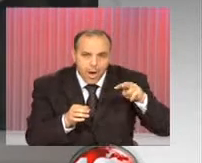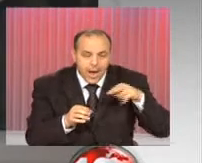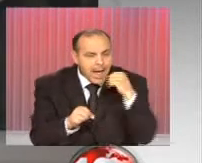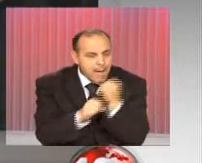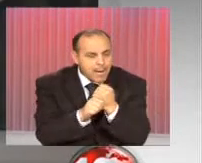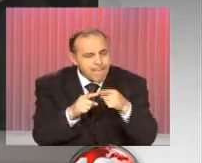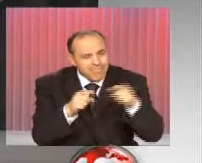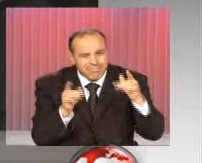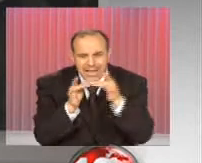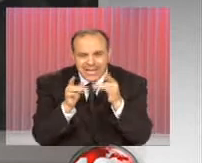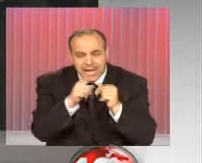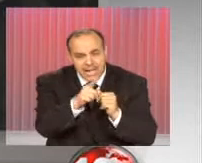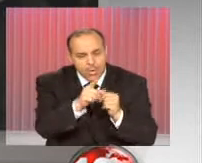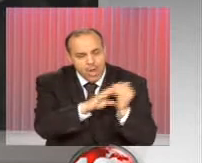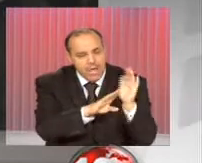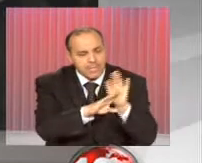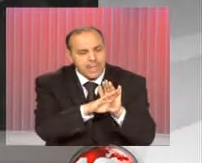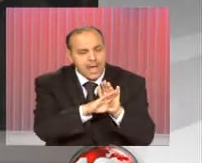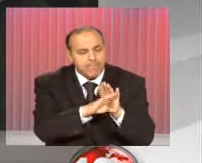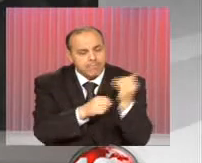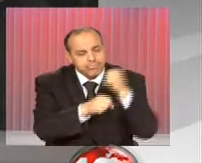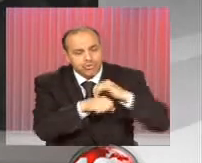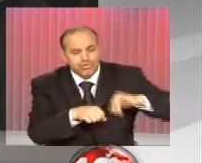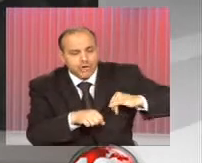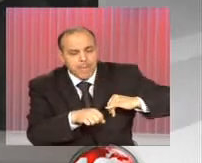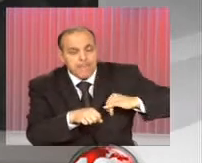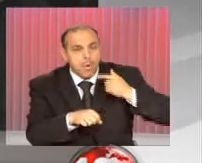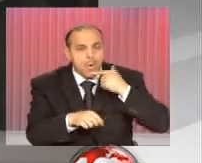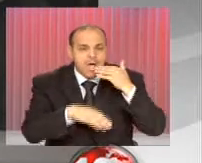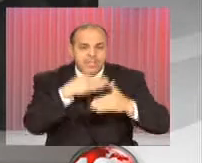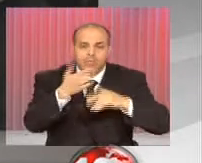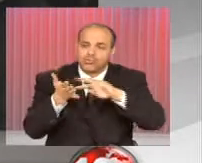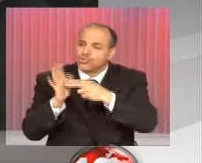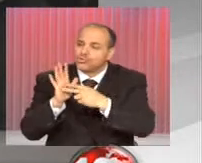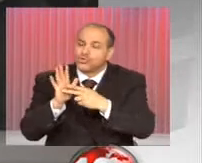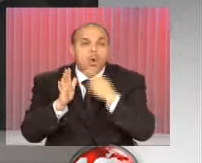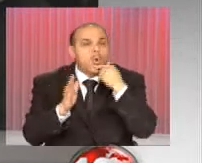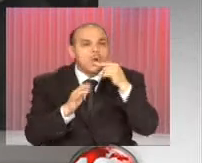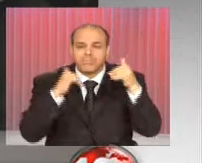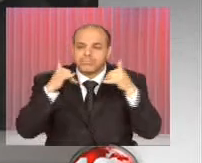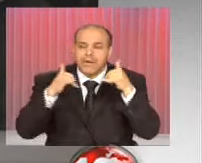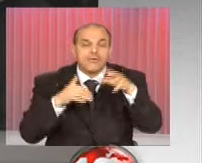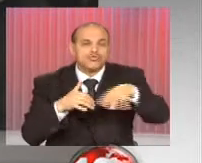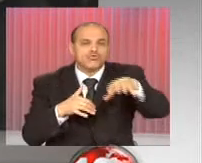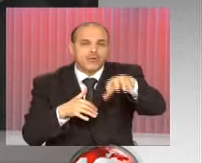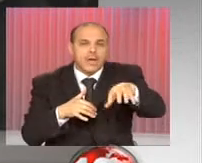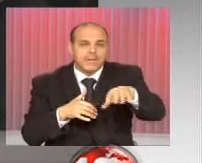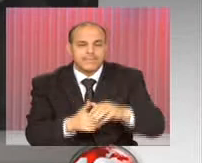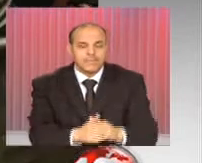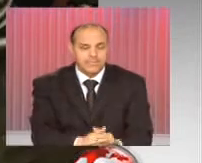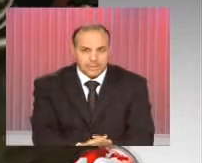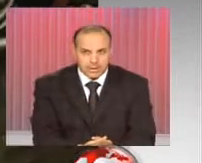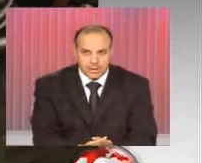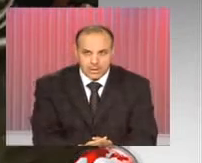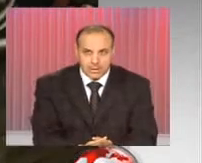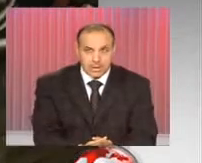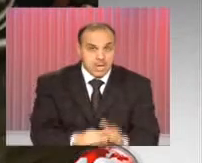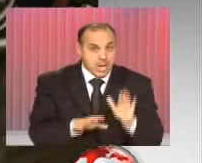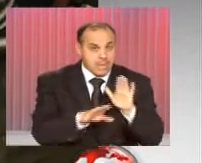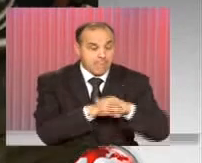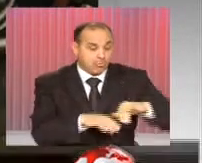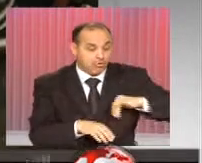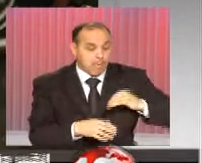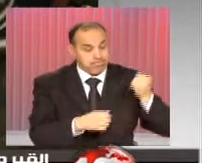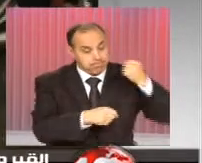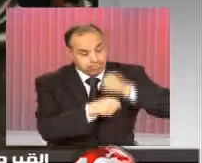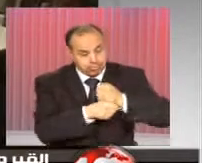العمل عن بعد وكيفية دعمها الباعثين الشبان وتطوير التكنولوجيات الاتصالية في الجهة. دعم الباعثين